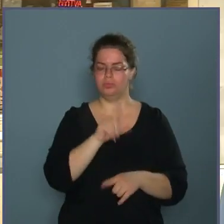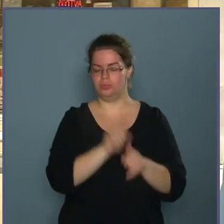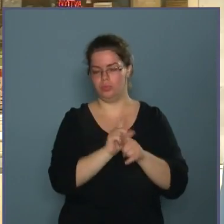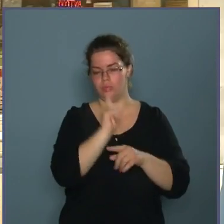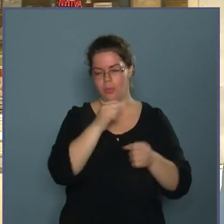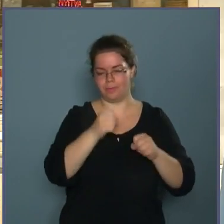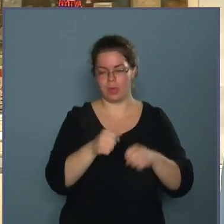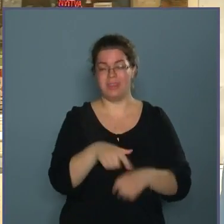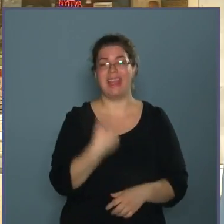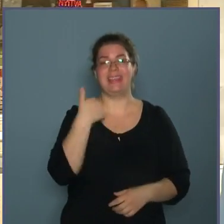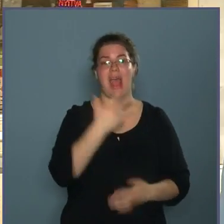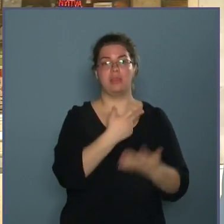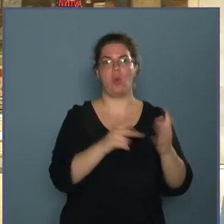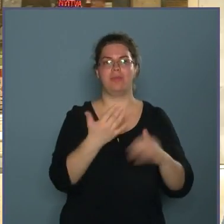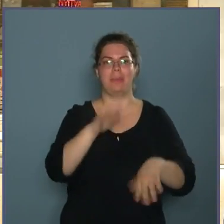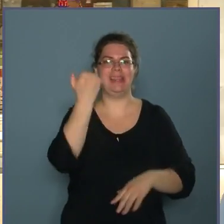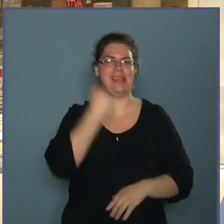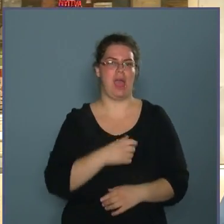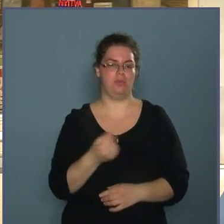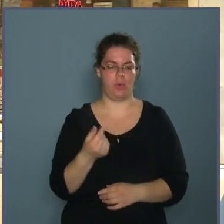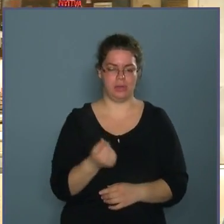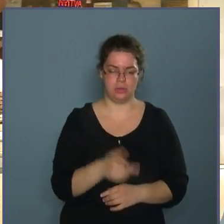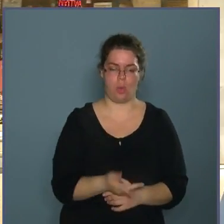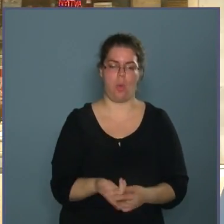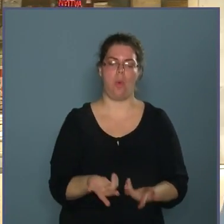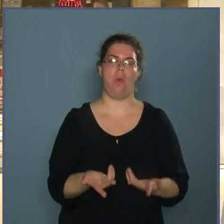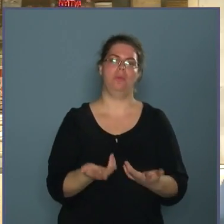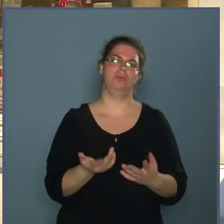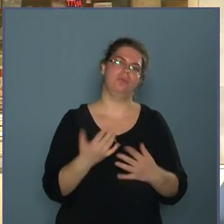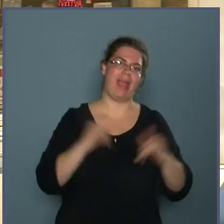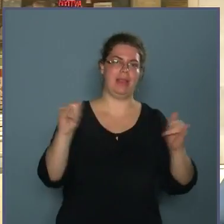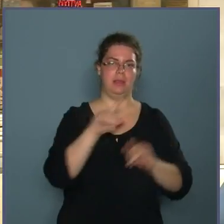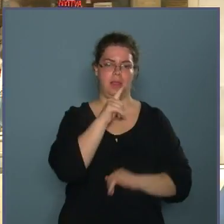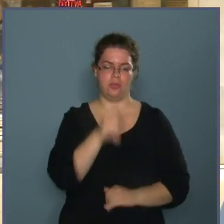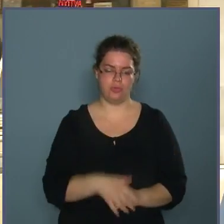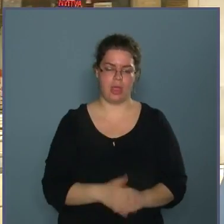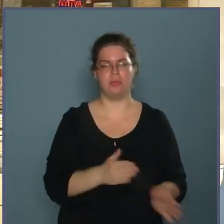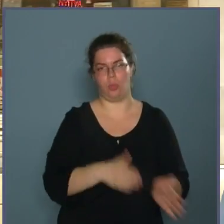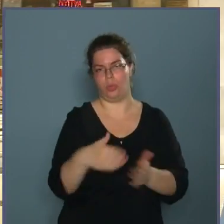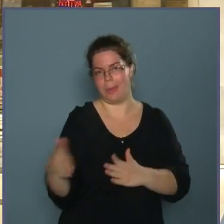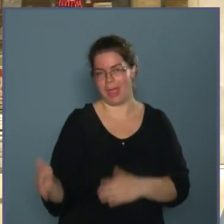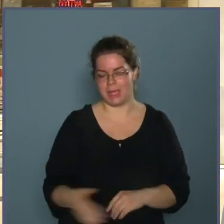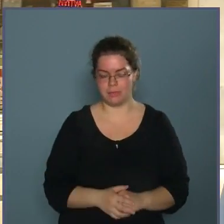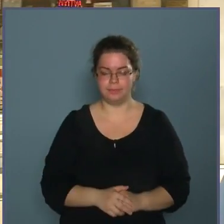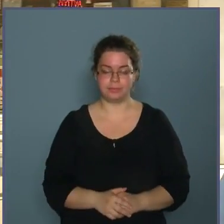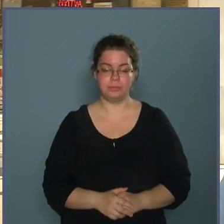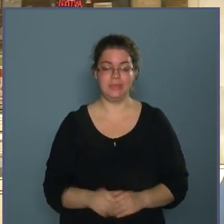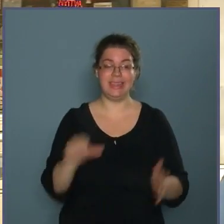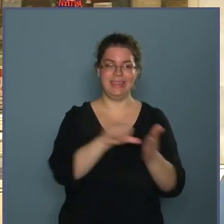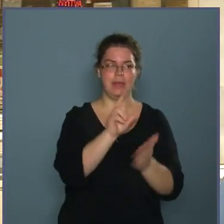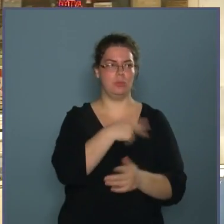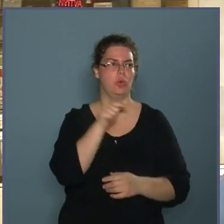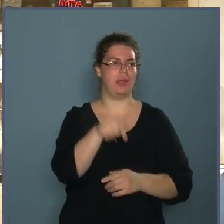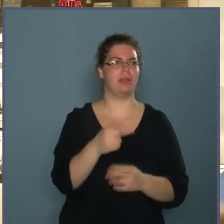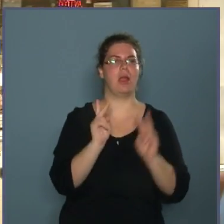mint 180 milliárdos fejlesztés valósul meg ebben a következő egy évtizedben ütemezett módon természetesen. A centrumkórháznak ugye az